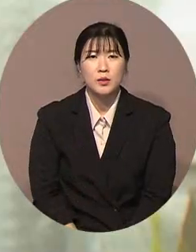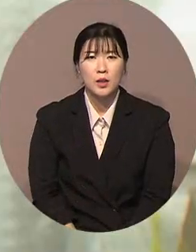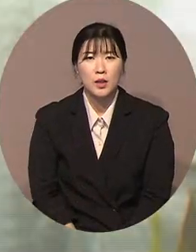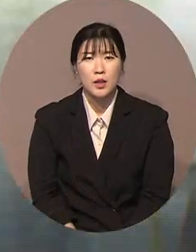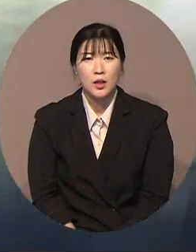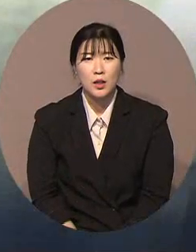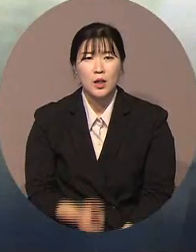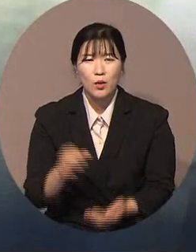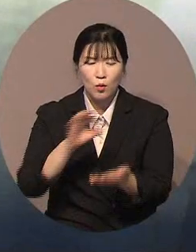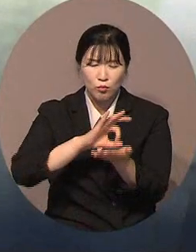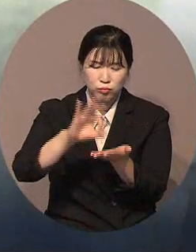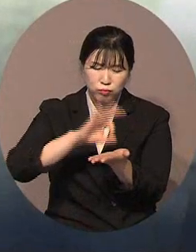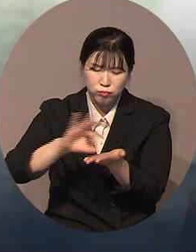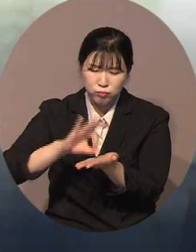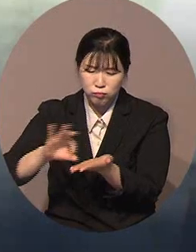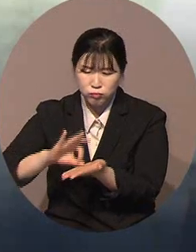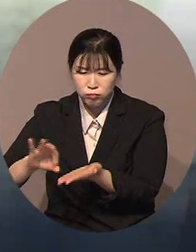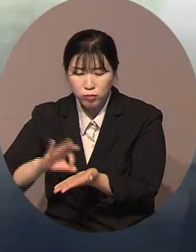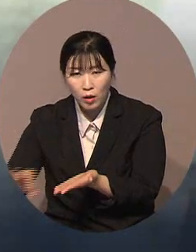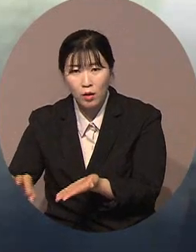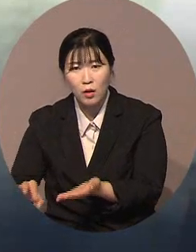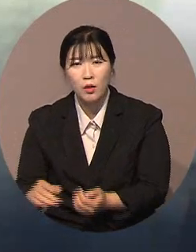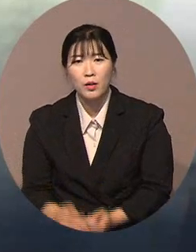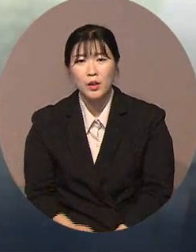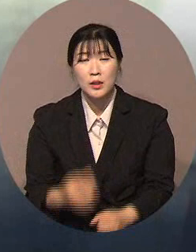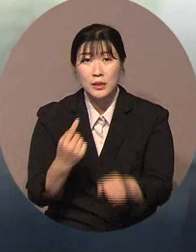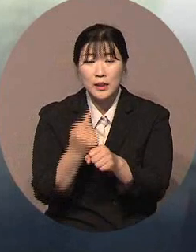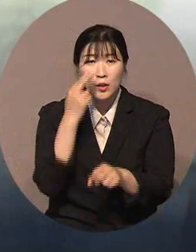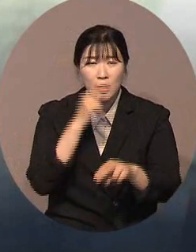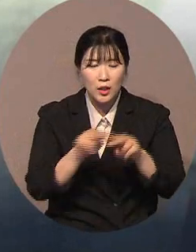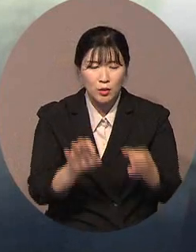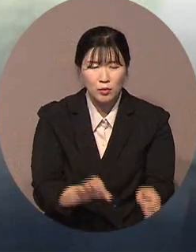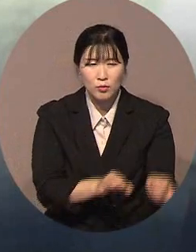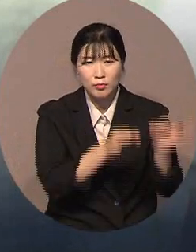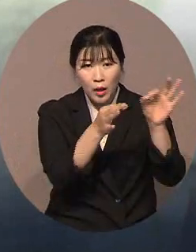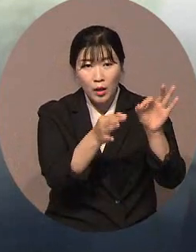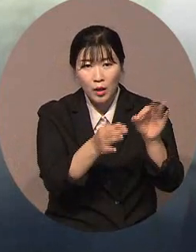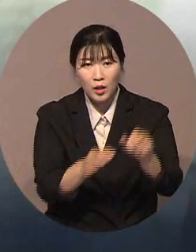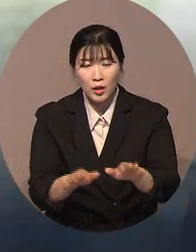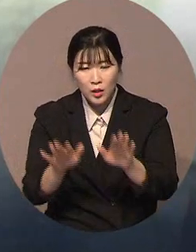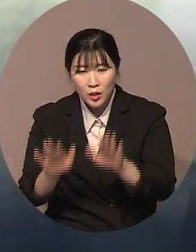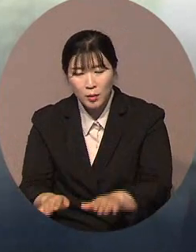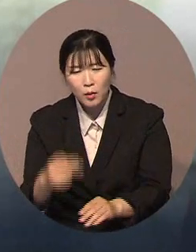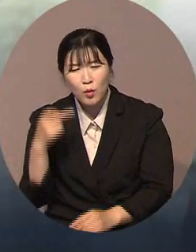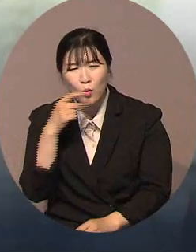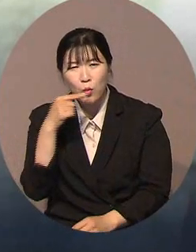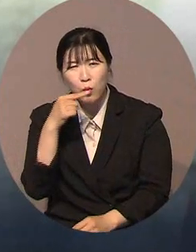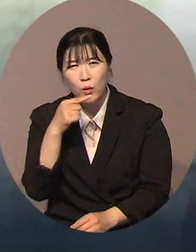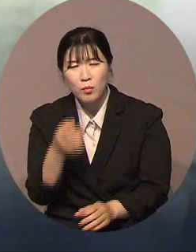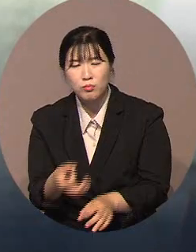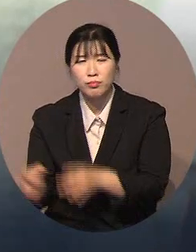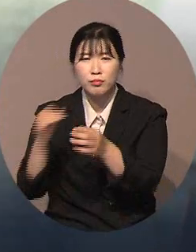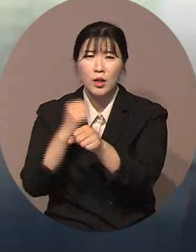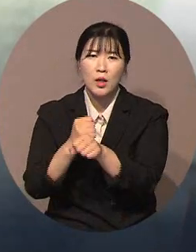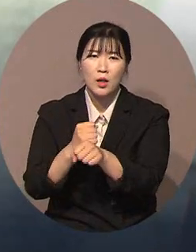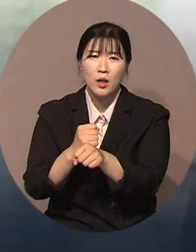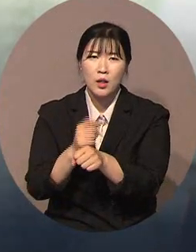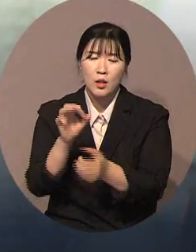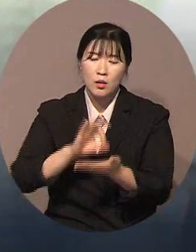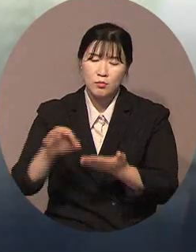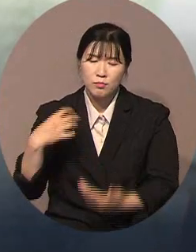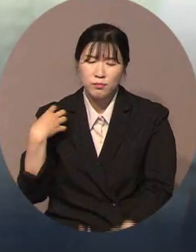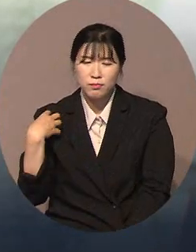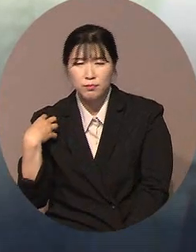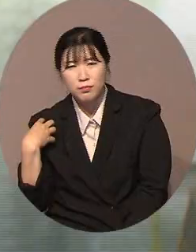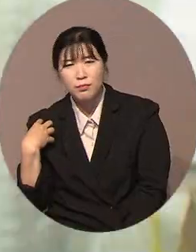게 많다 보니까 거기에 소금값까지. 작년에 기름값도 많이 올라서 거기에 소금까지 오르면은 좀 많이